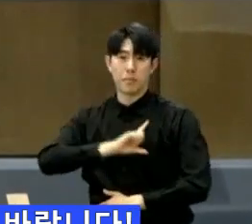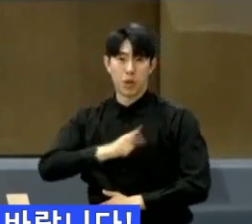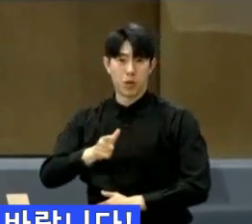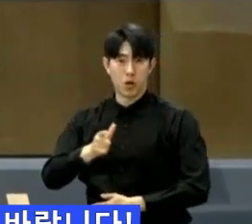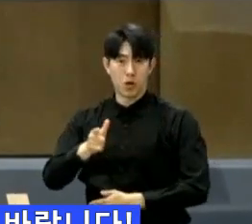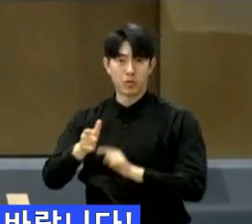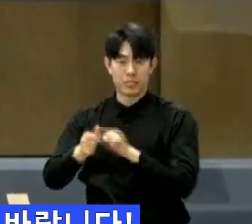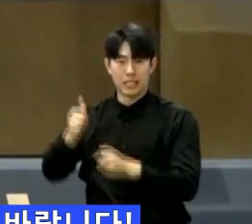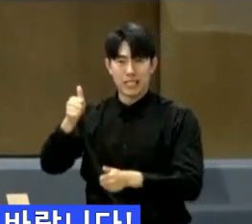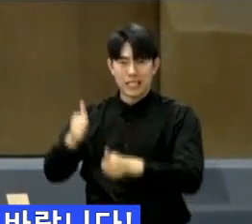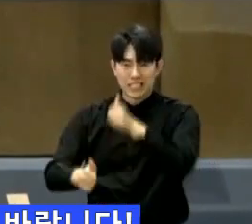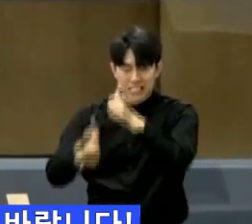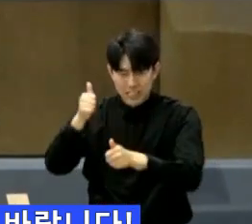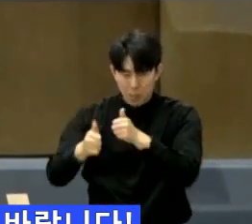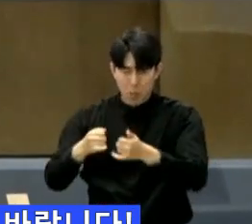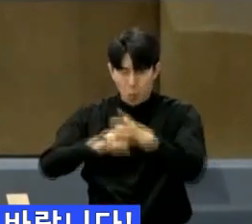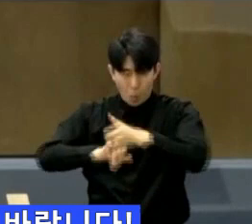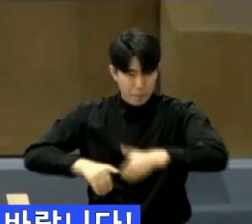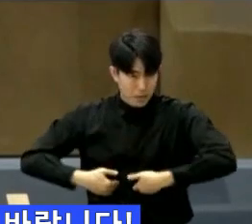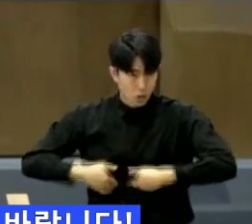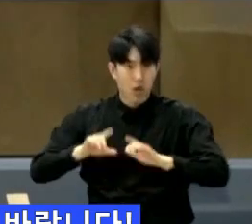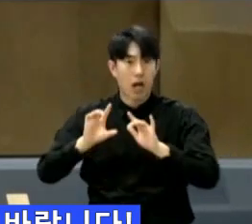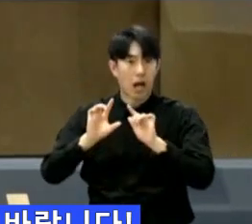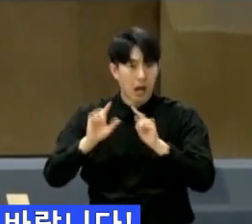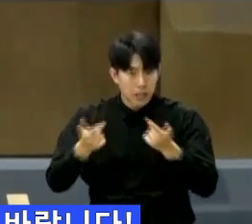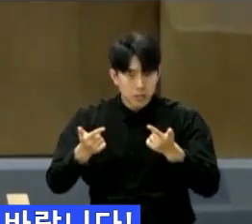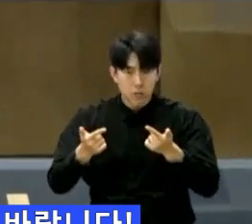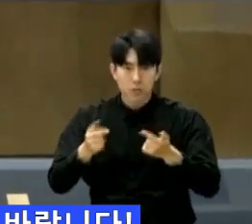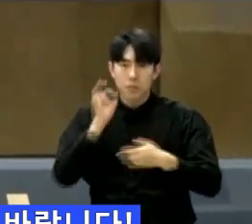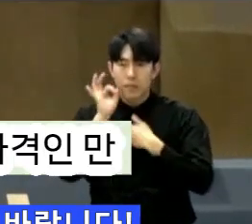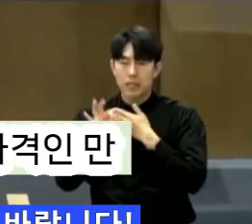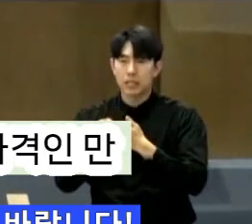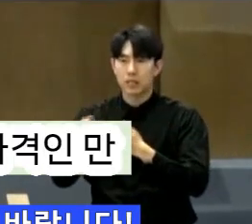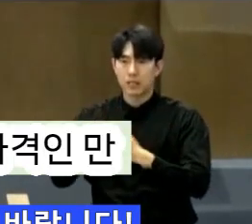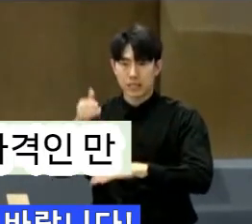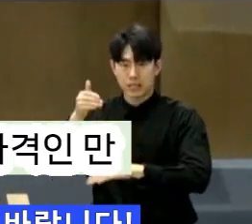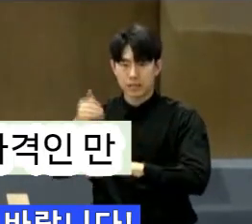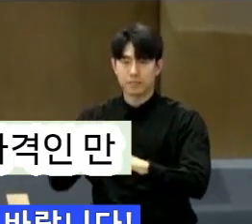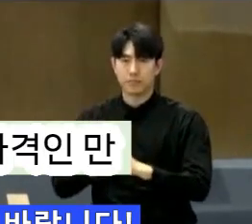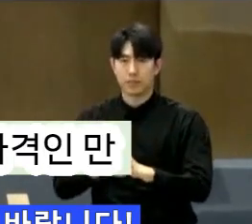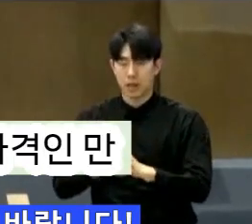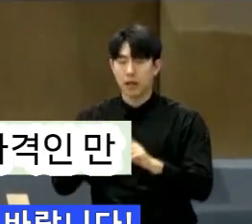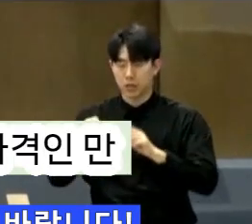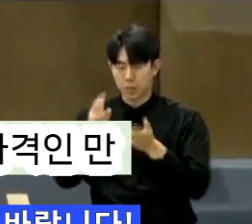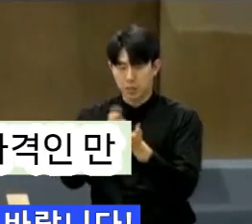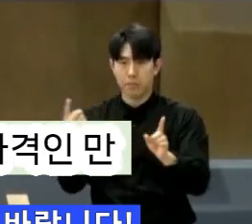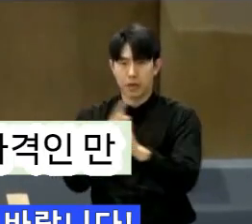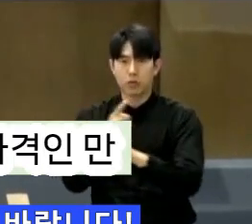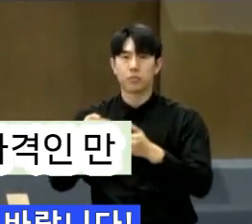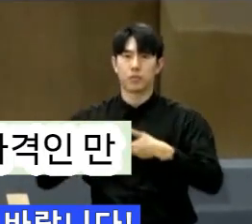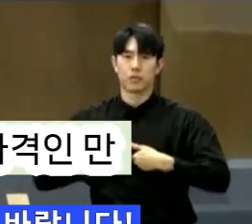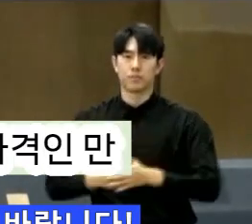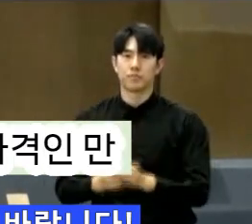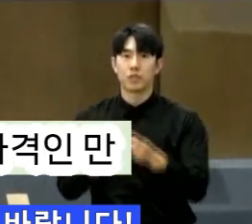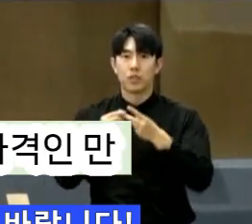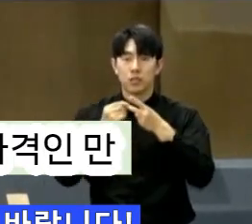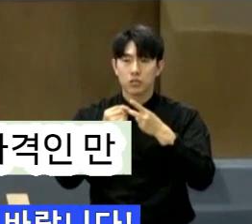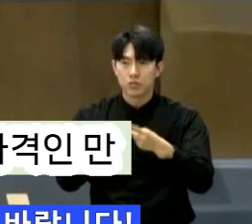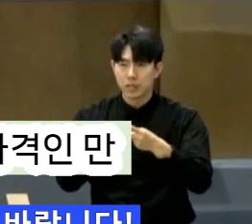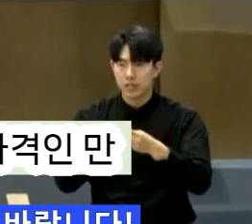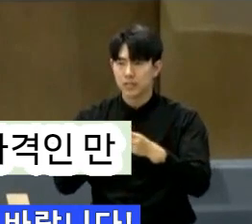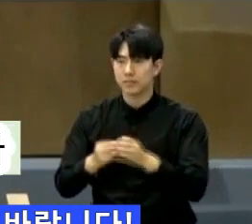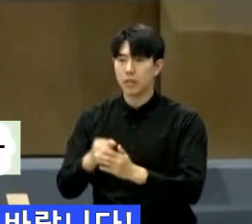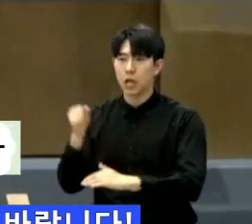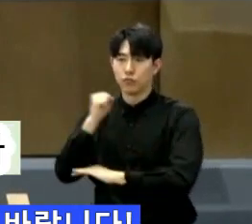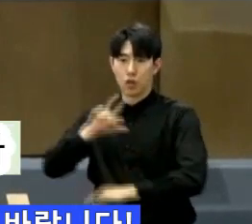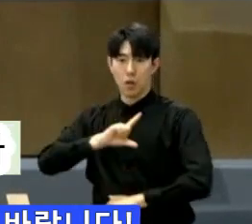운전면허가 시험 응시 자격 요건이 아니라 임용 결격 사유로 변경하는 것입니다. 둘째, 도로교통법을 개정해서 운전면허 응시